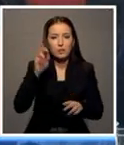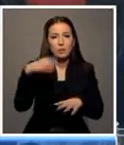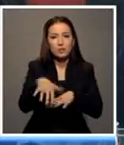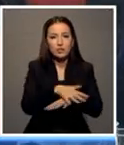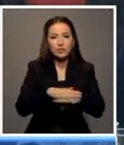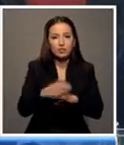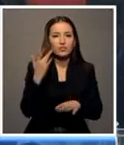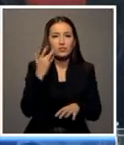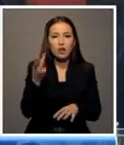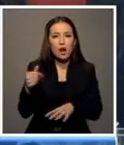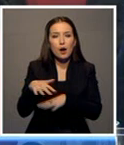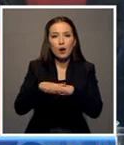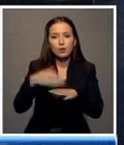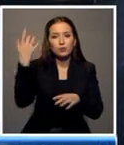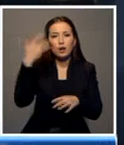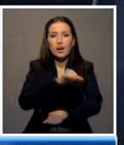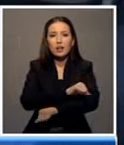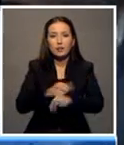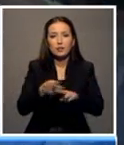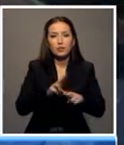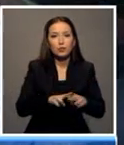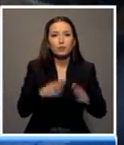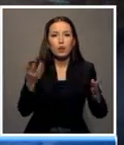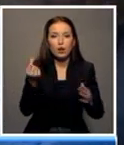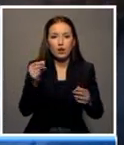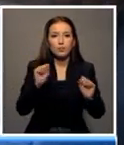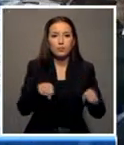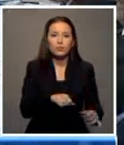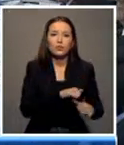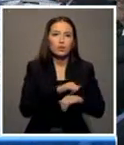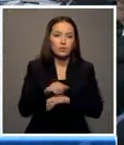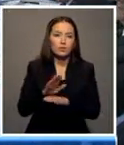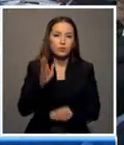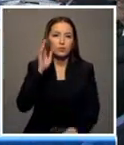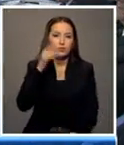мемлекетке қашан да инвесторлар ірі көлемде инвестиция құйып өндіріс ашуға ниетті.